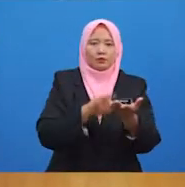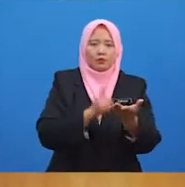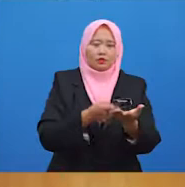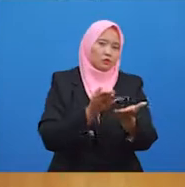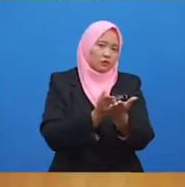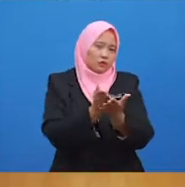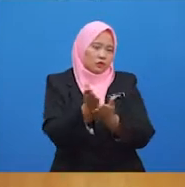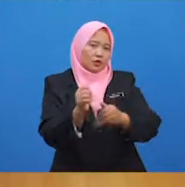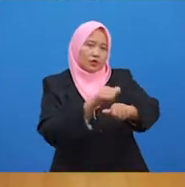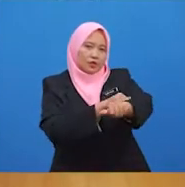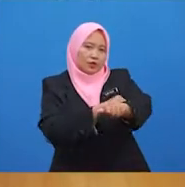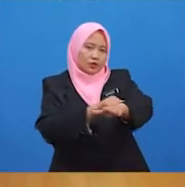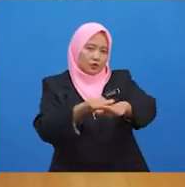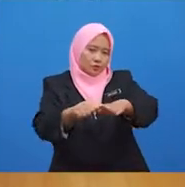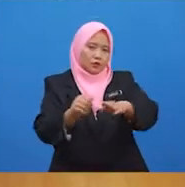aspek bentuk.